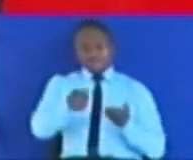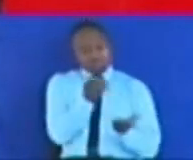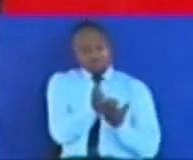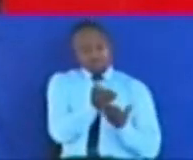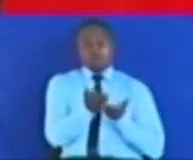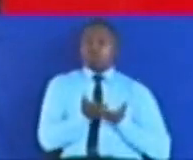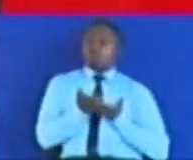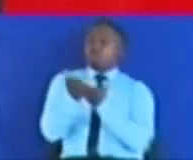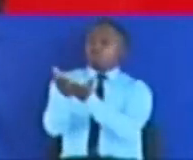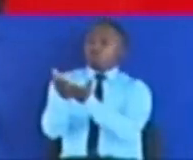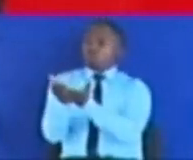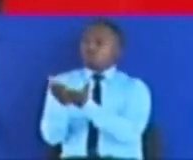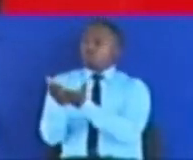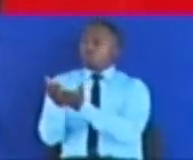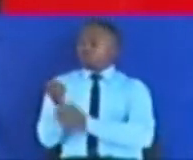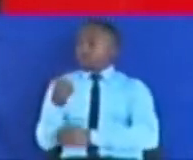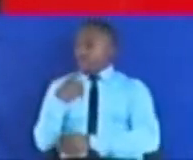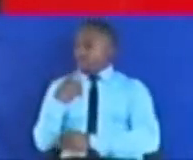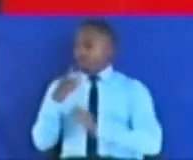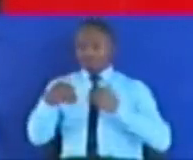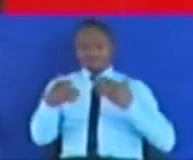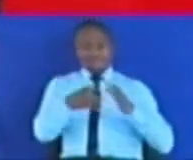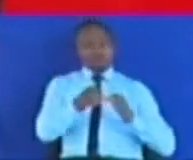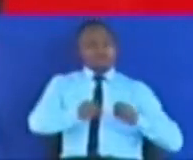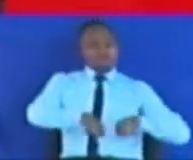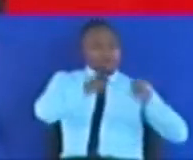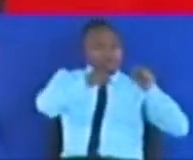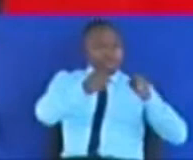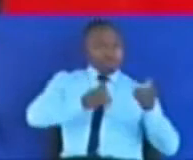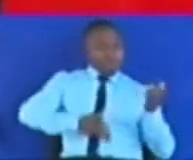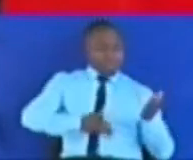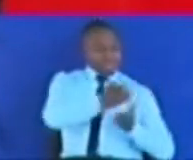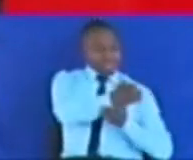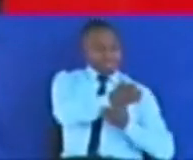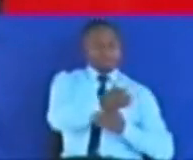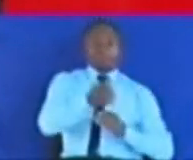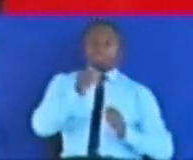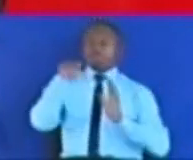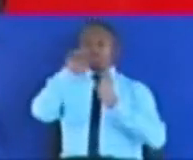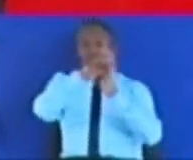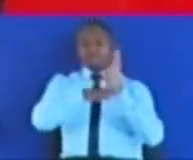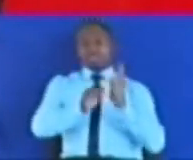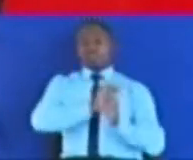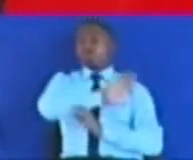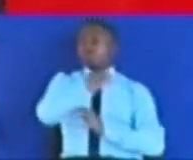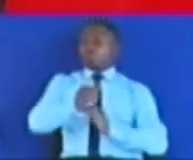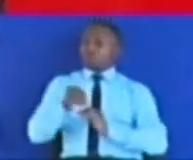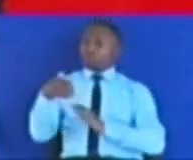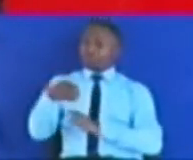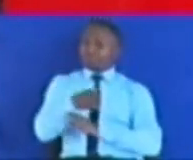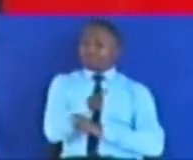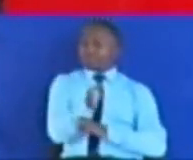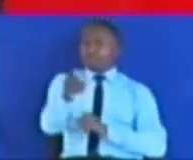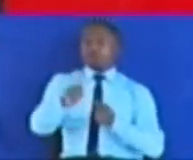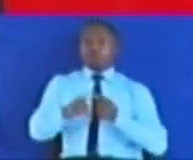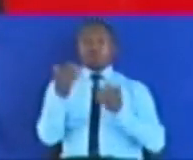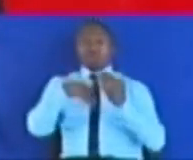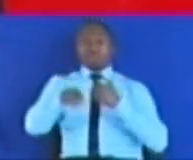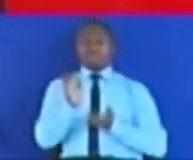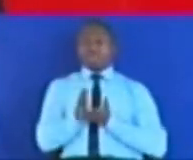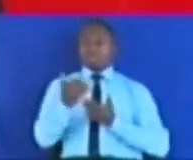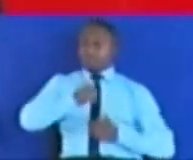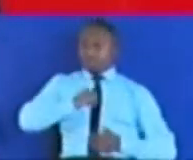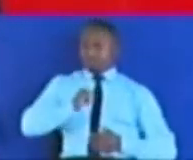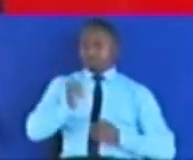mganga mkuu mfawizi au kikao cha management kiweze kupitia zile taratibu zote. Unaweza ukaenda private sector